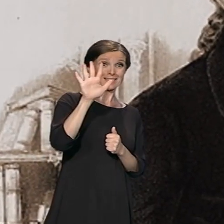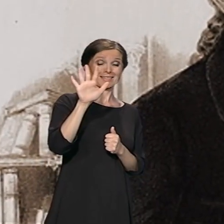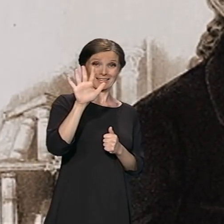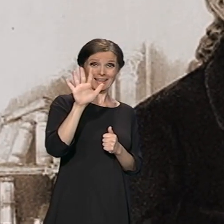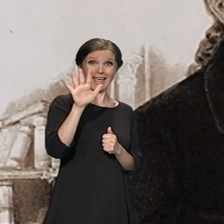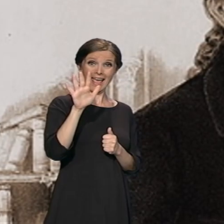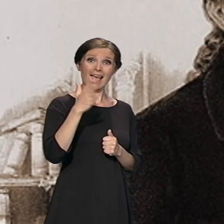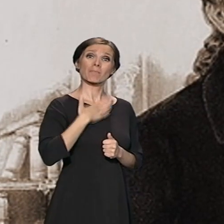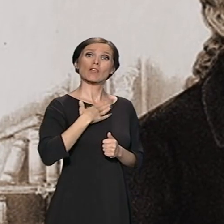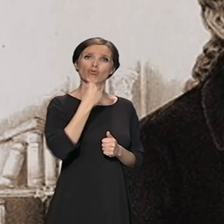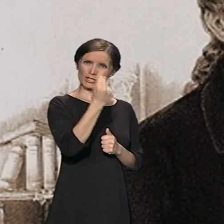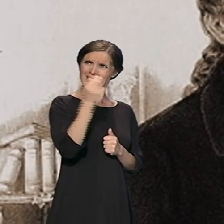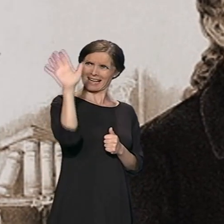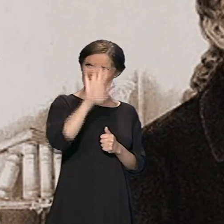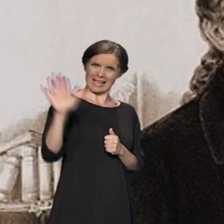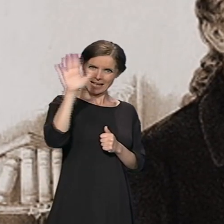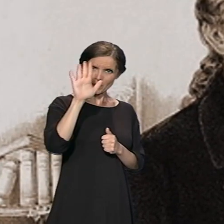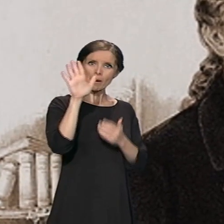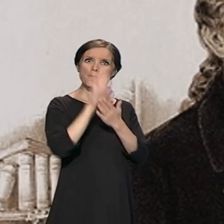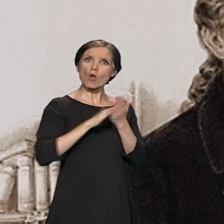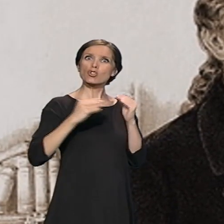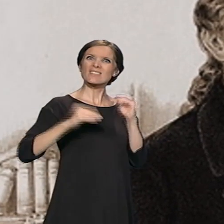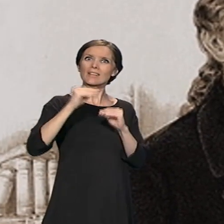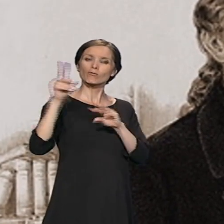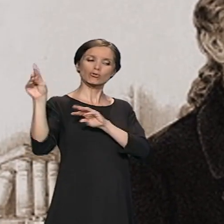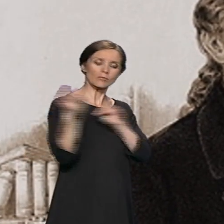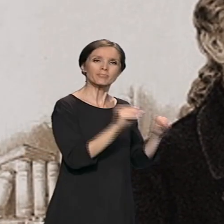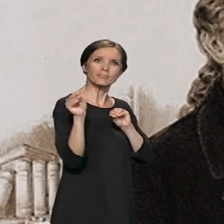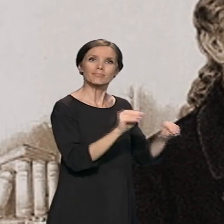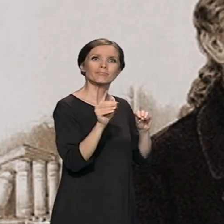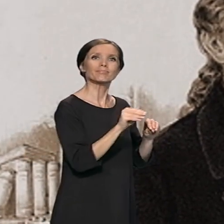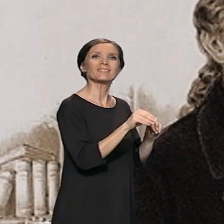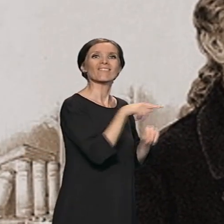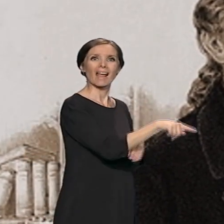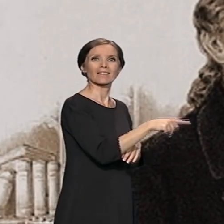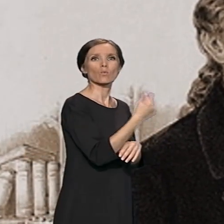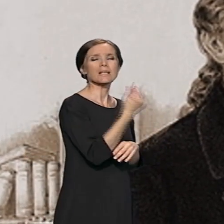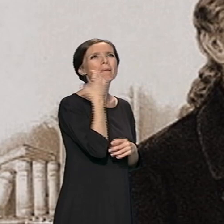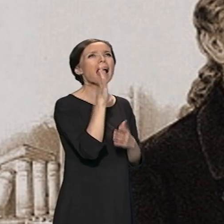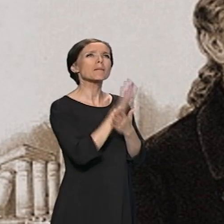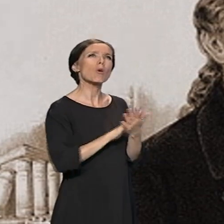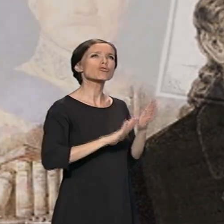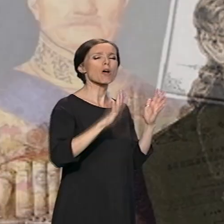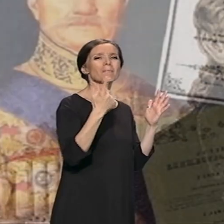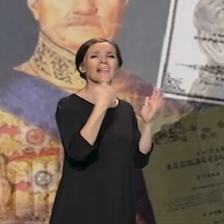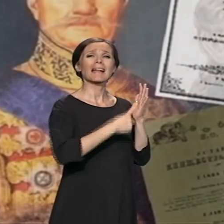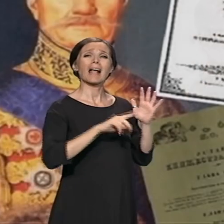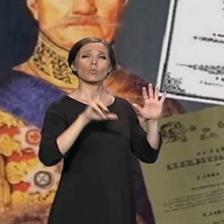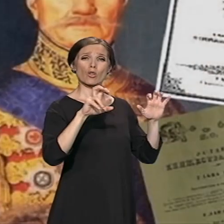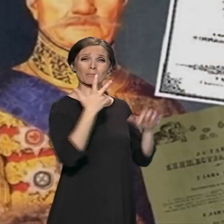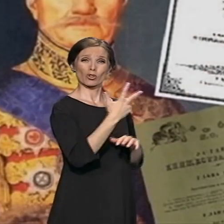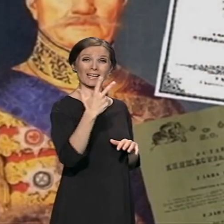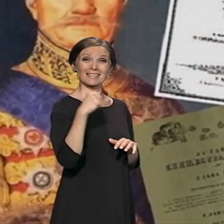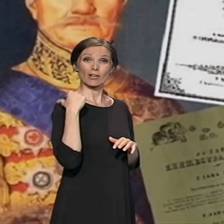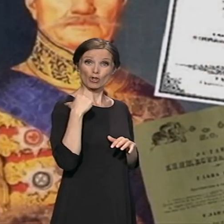masovnog prelaska, započeo je posle sticanja nezavisnosti, dakle 1833.